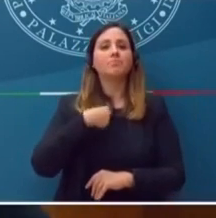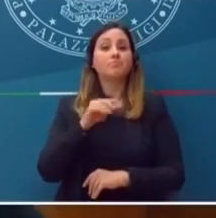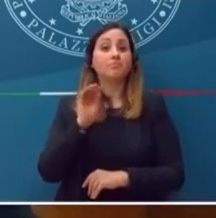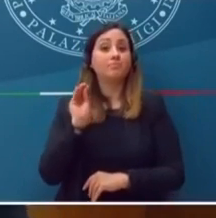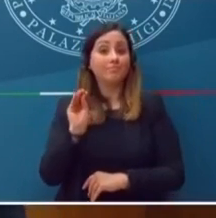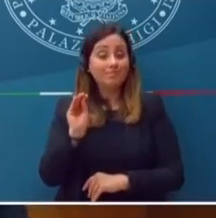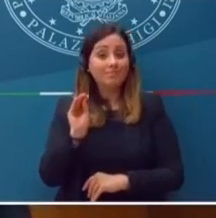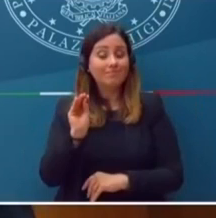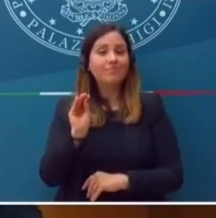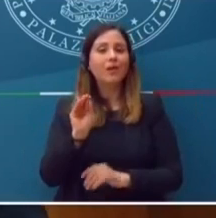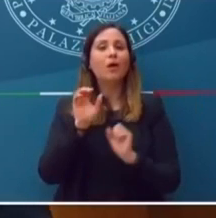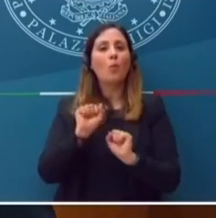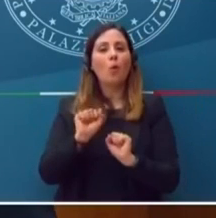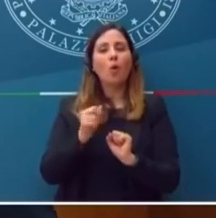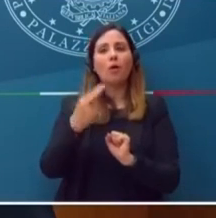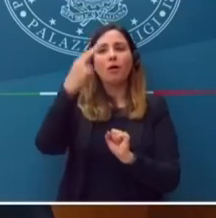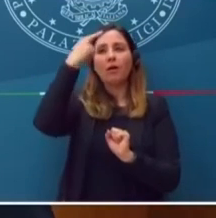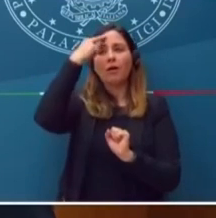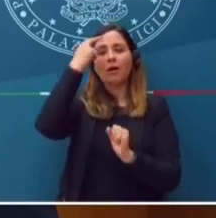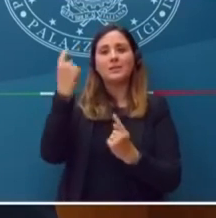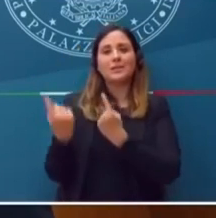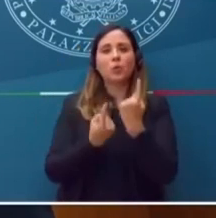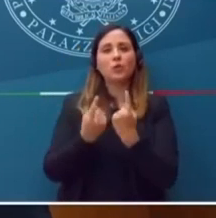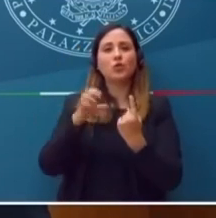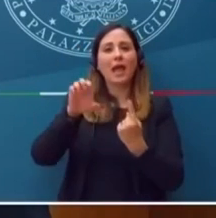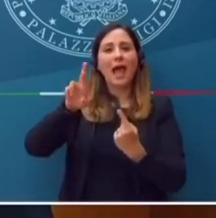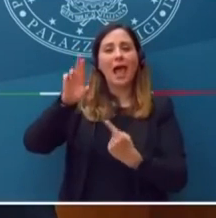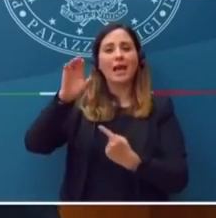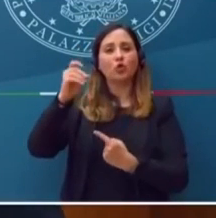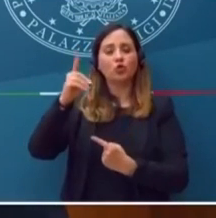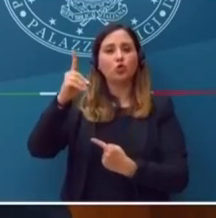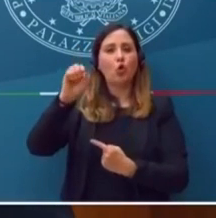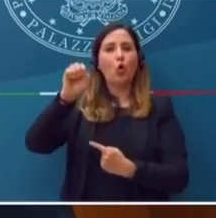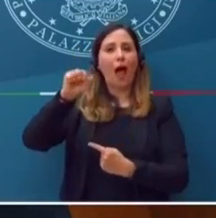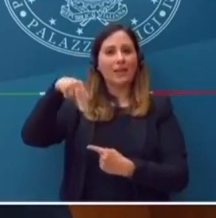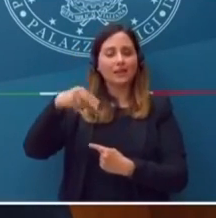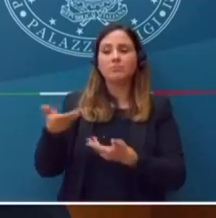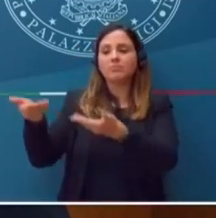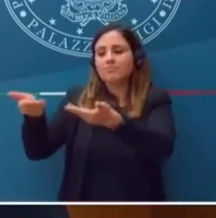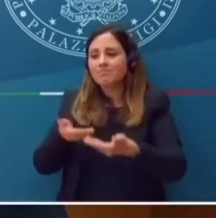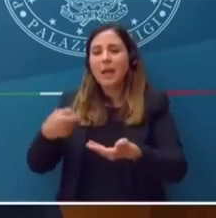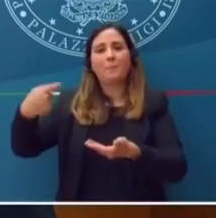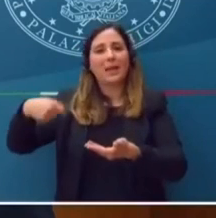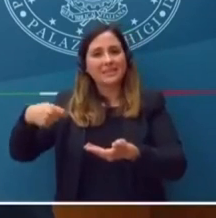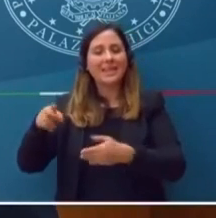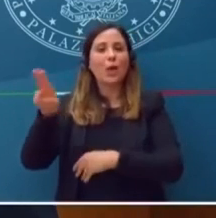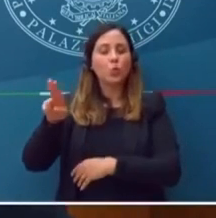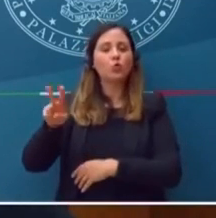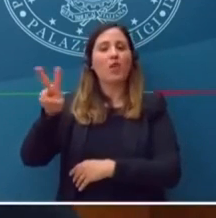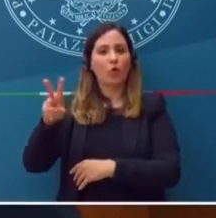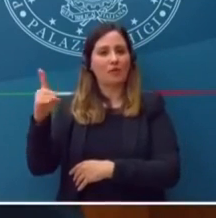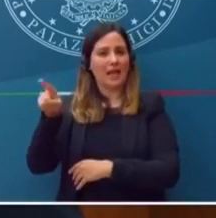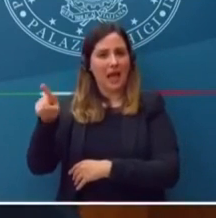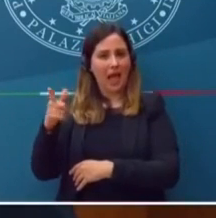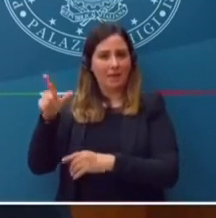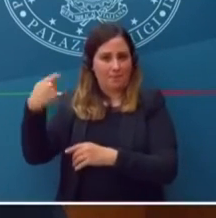con la memoria alla scena di Erdogan che accoglie la Presidente della Commissione Ursula von der Leyen, come tutti sappiamo, e le chiedo un giudizio su